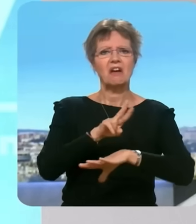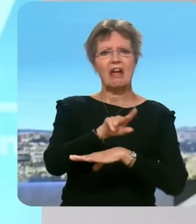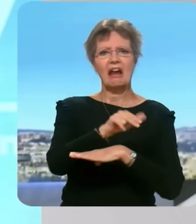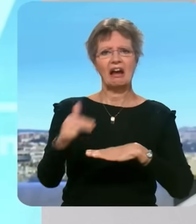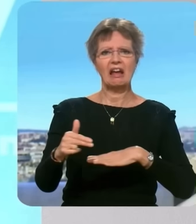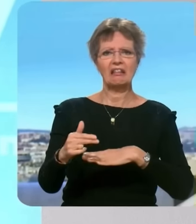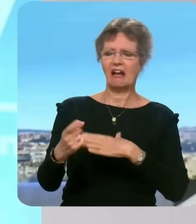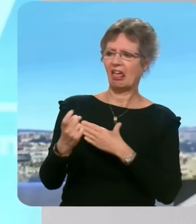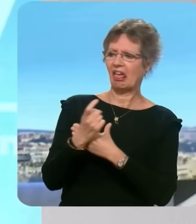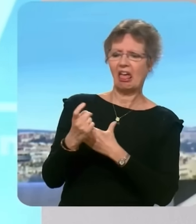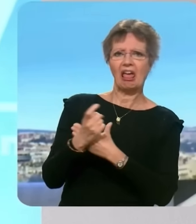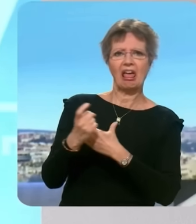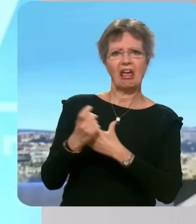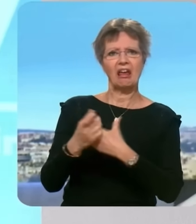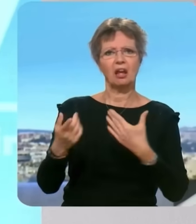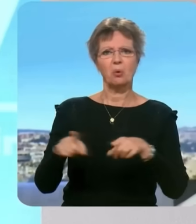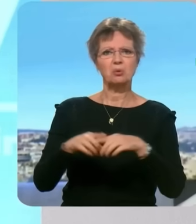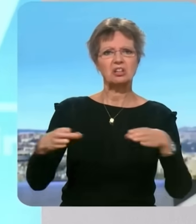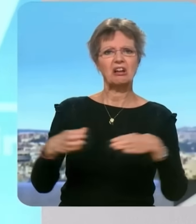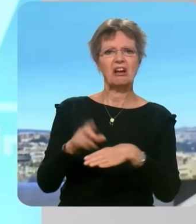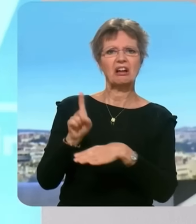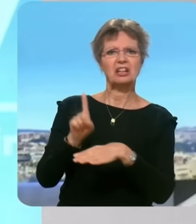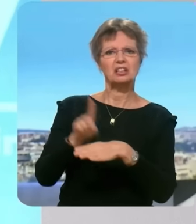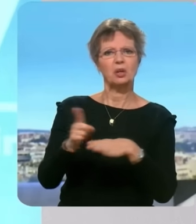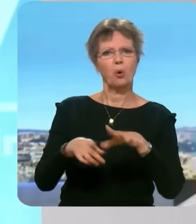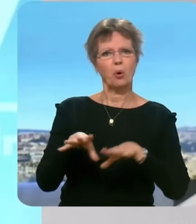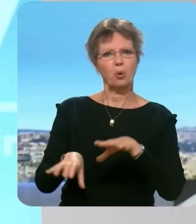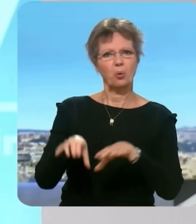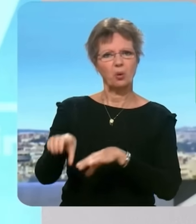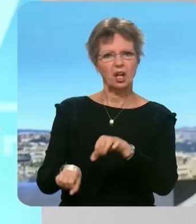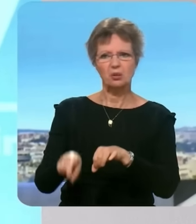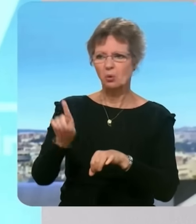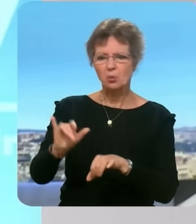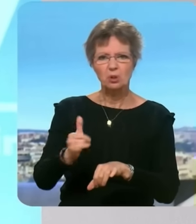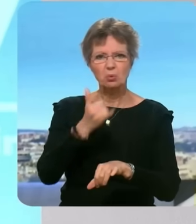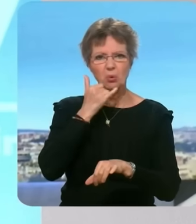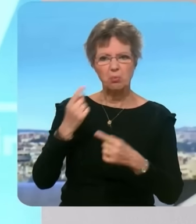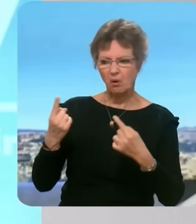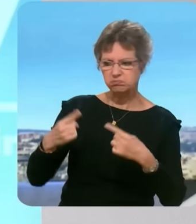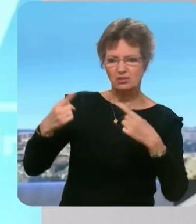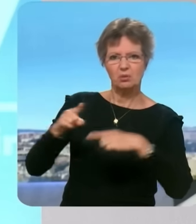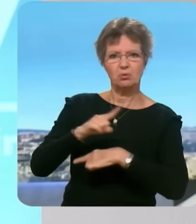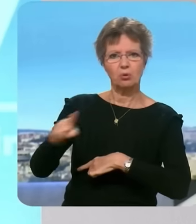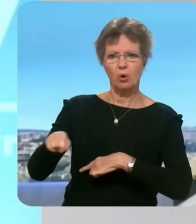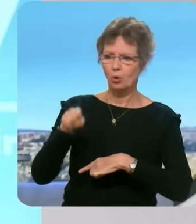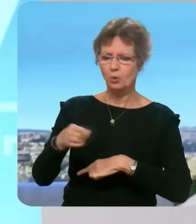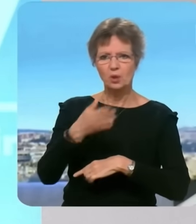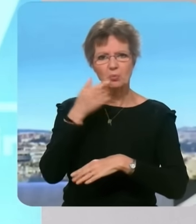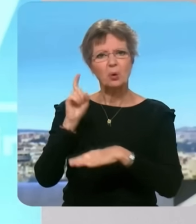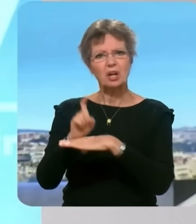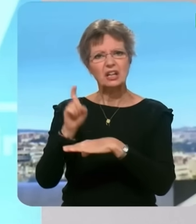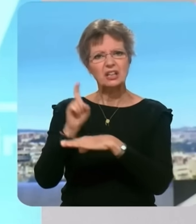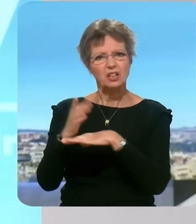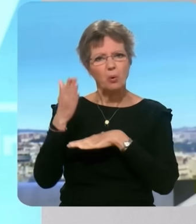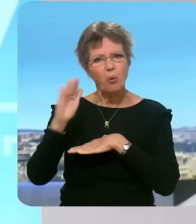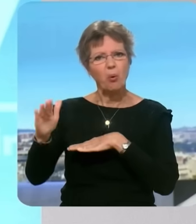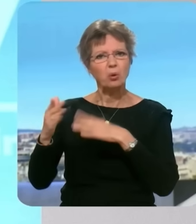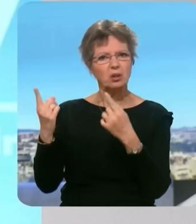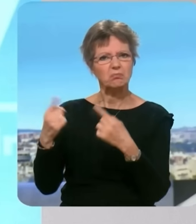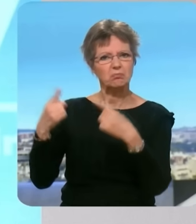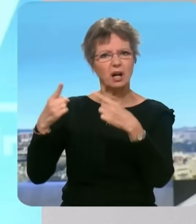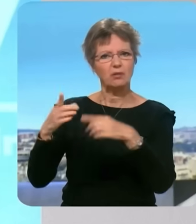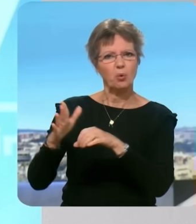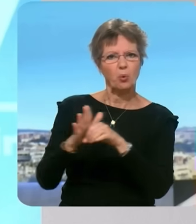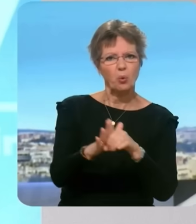de moi-même. Je pense que dans cette élection, il se trompe d'adversaire. Il ferait mieux de concentrer son énergie, ses attaques face aux adversaires communs, hein, que sont notamment la gauche